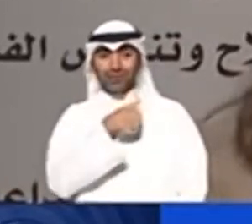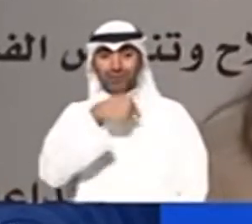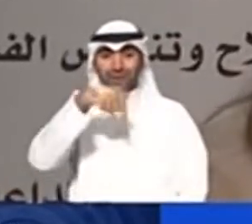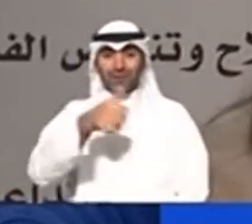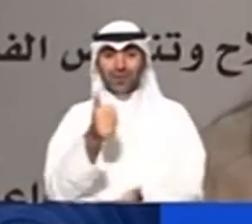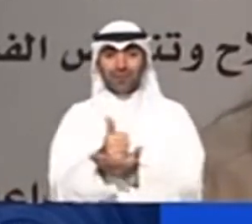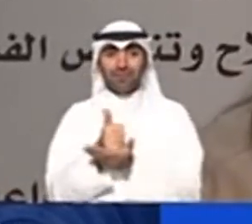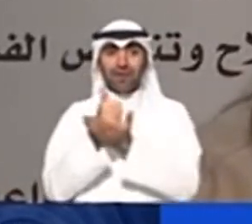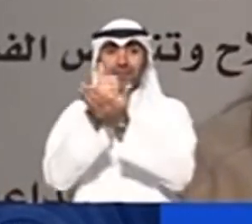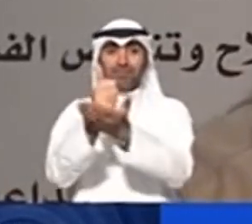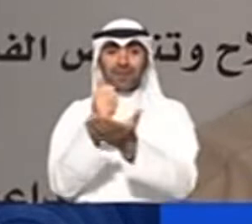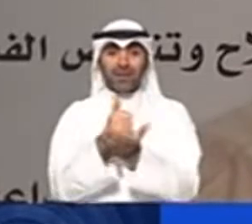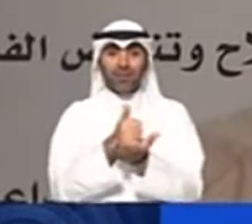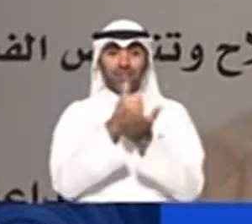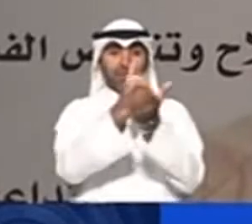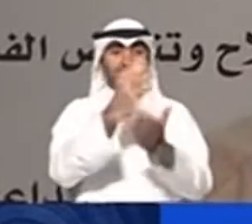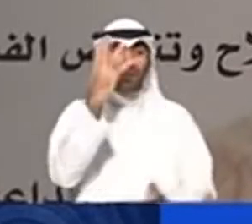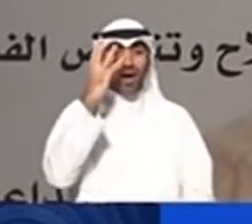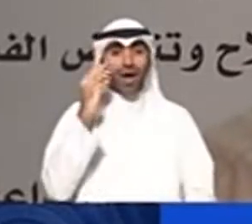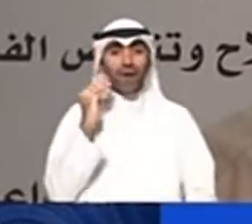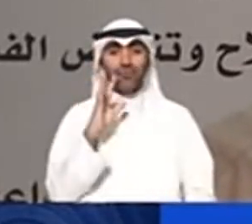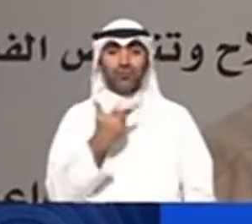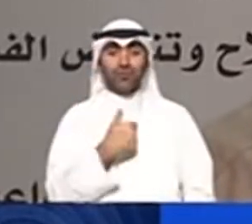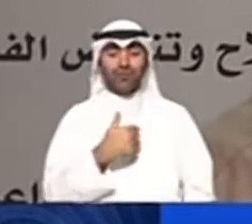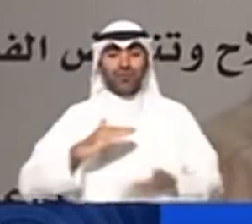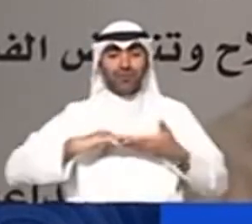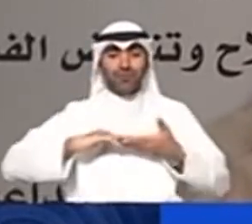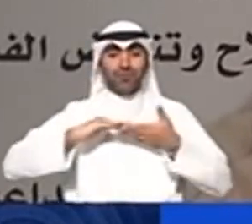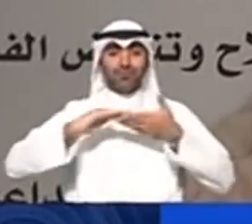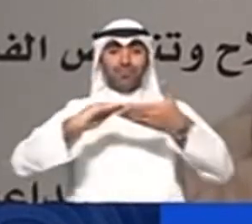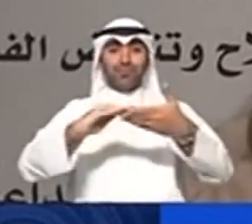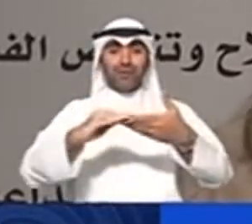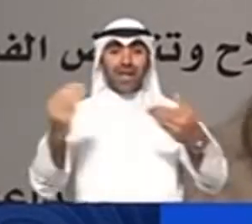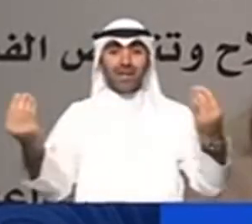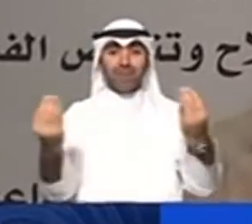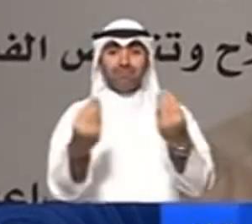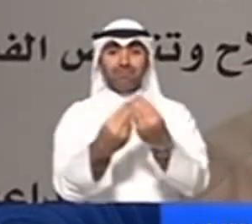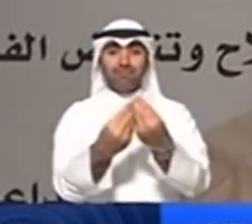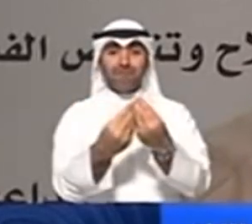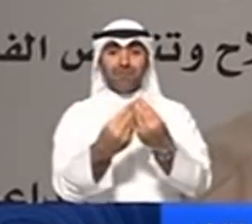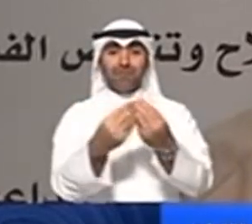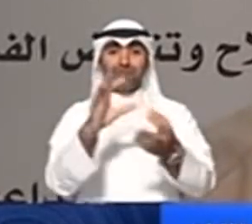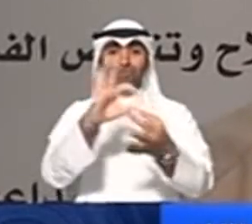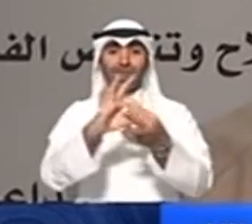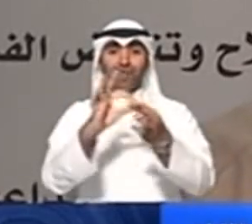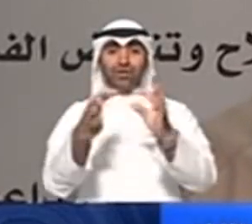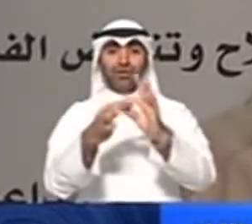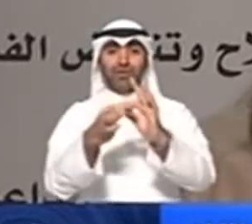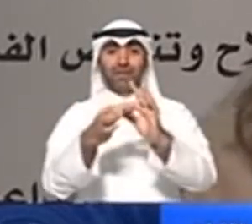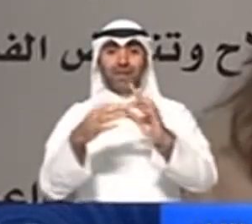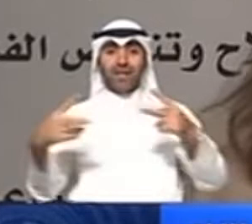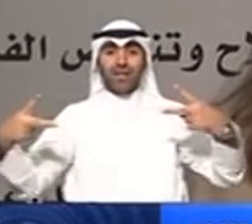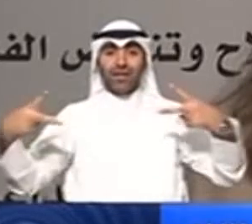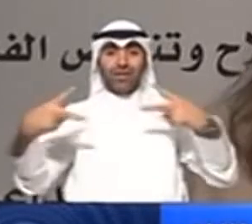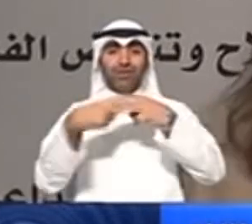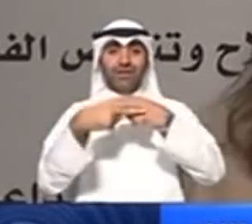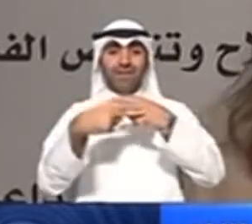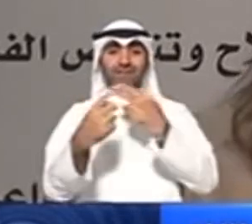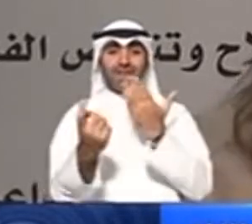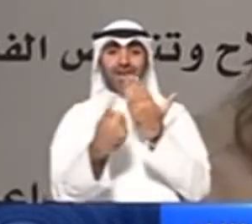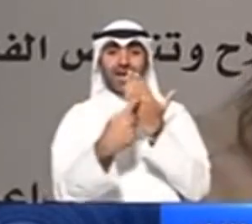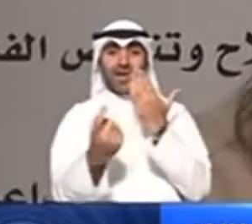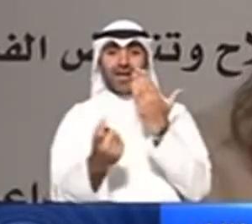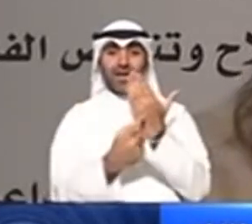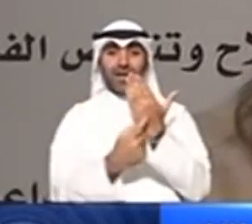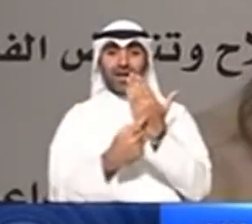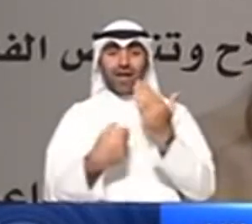مؤسسات المجتمع المدني في تعزيز قيم النزاهة والشفافية في مراقبة انتخابات مجلس الأمة